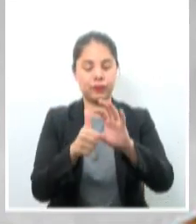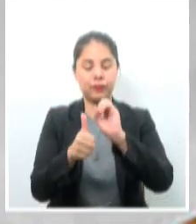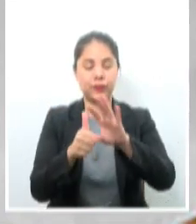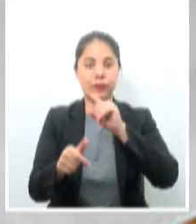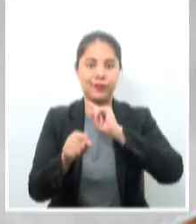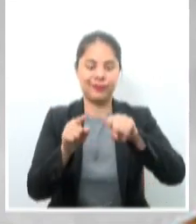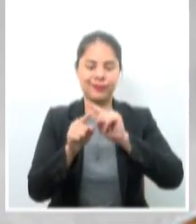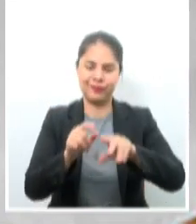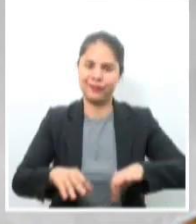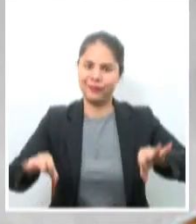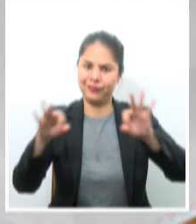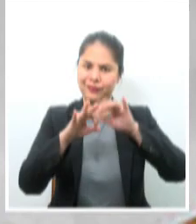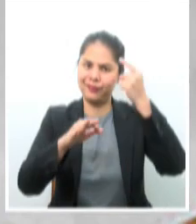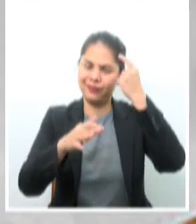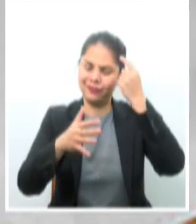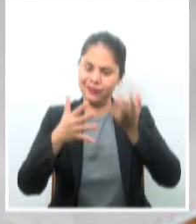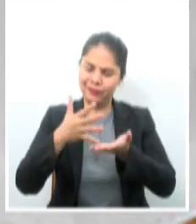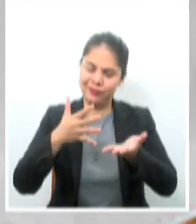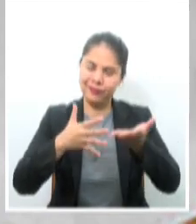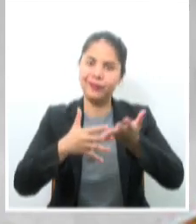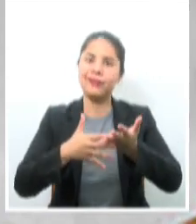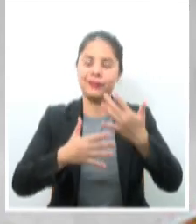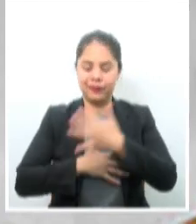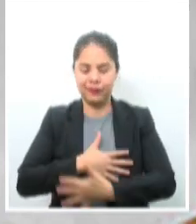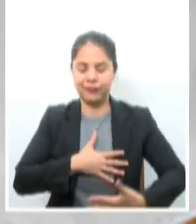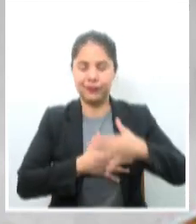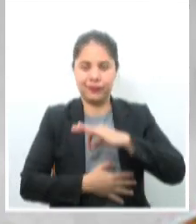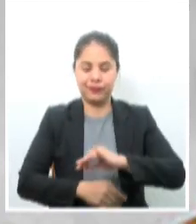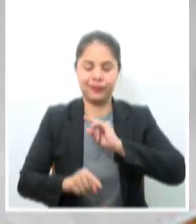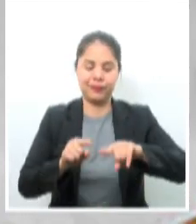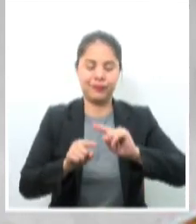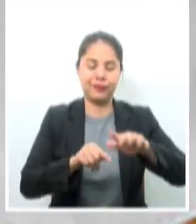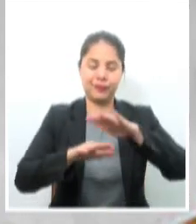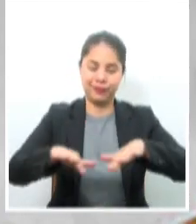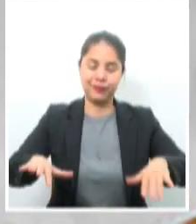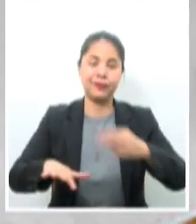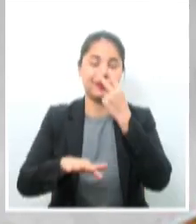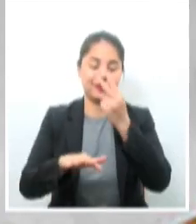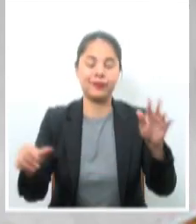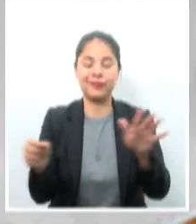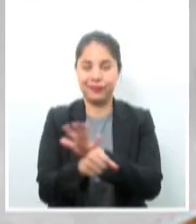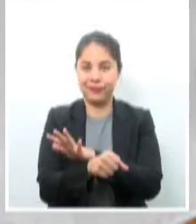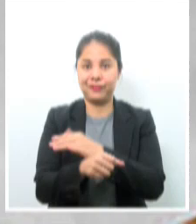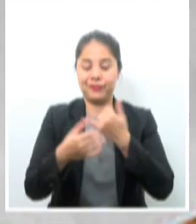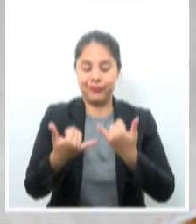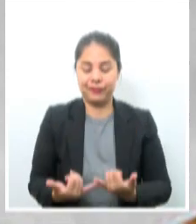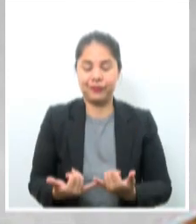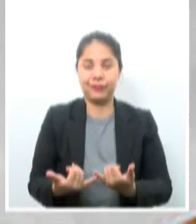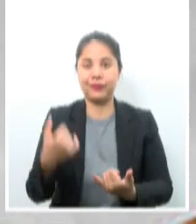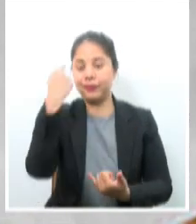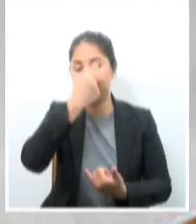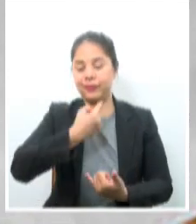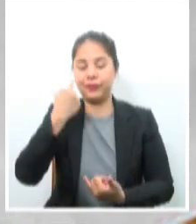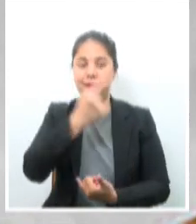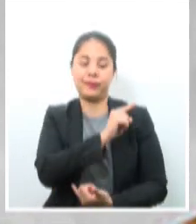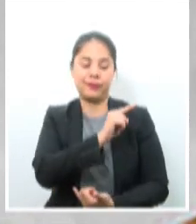การโคชชิ่งและการดูแลสุขภาพจิตนักเรียนอย่างรอบด้านวันนี้ค่ะเราได้มาพบกับพูดคุยนะคะกับผู้ที่มีส่วนร่วม